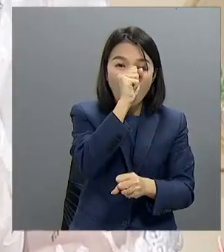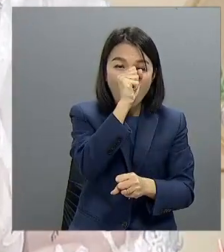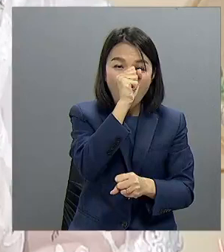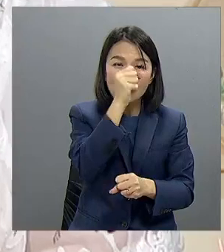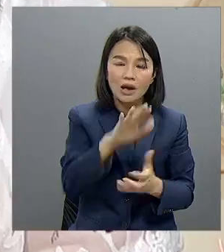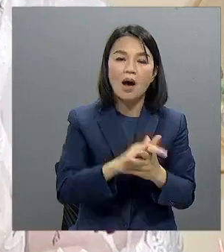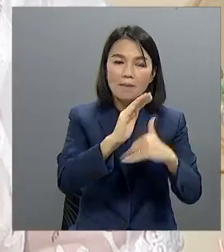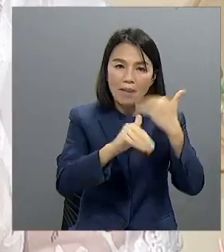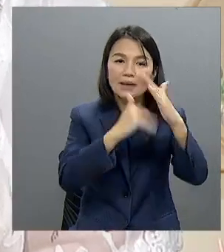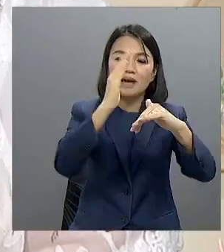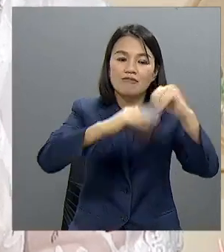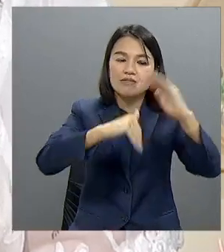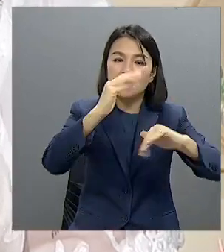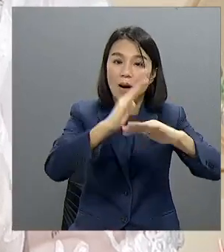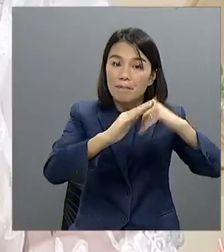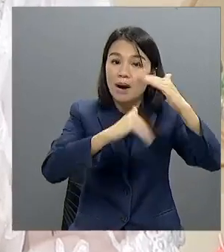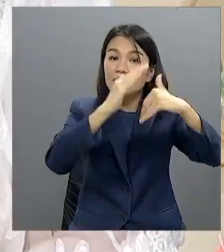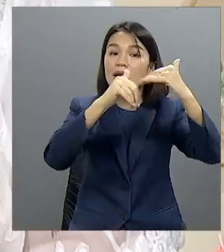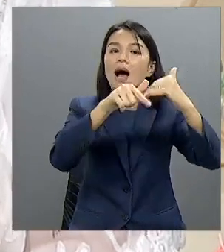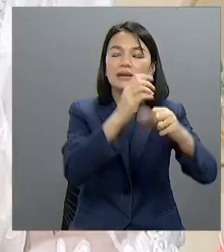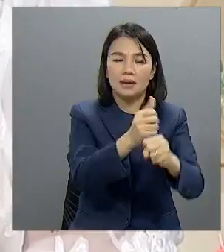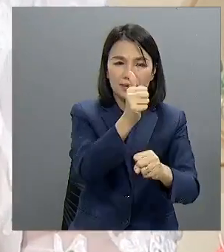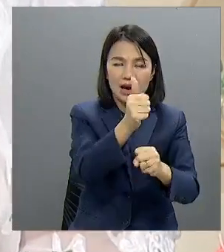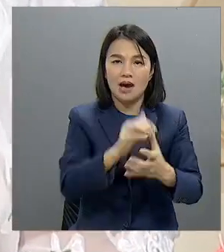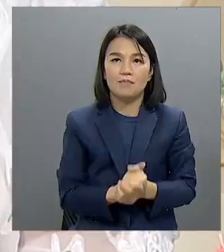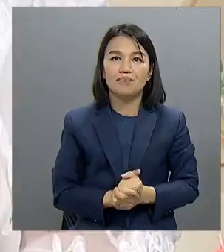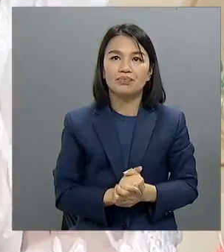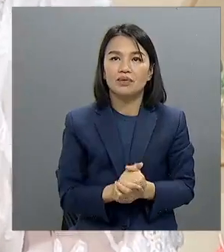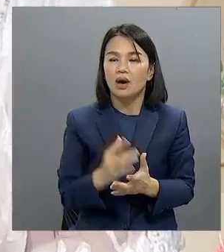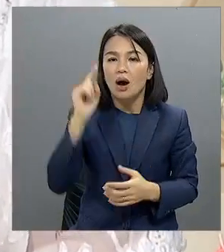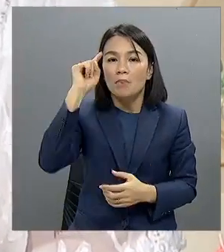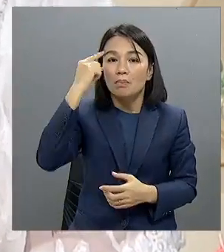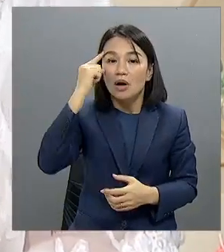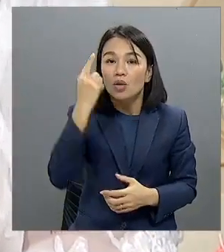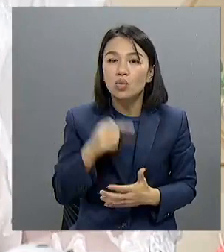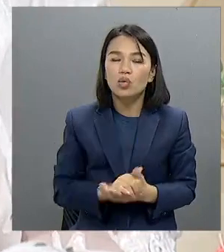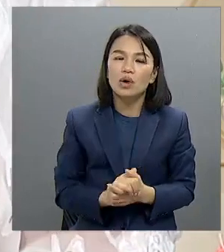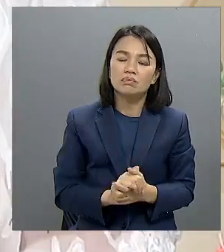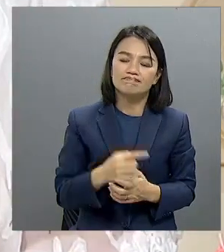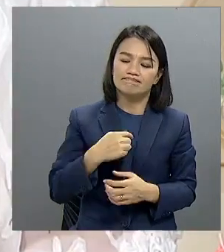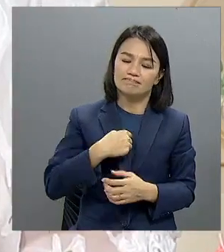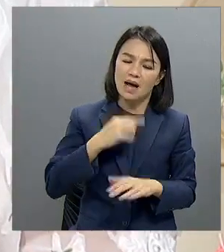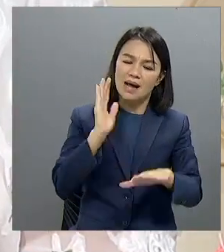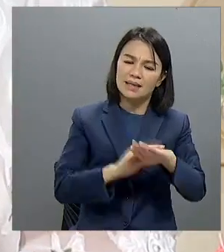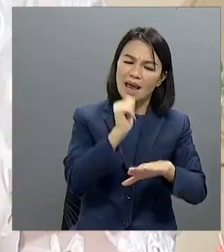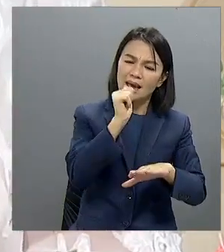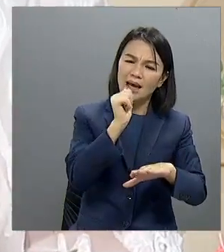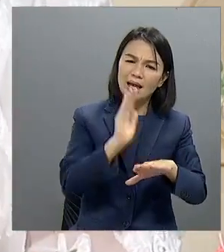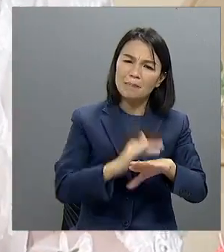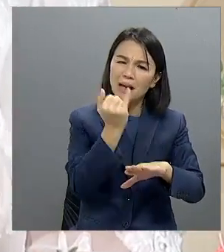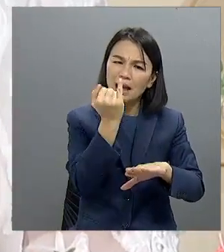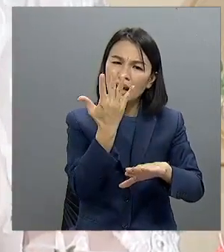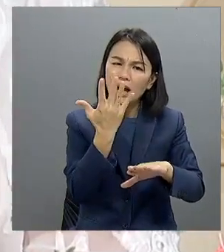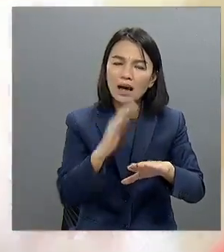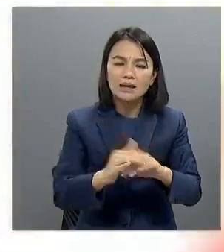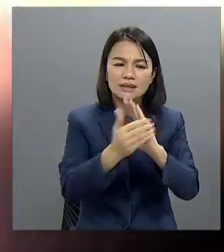มือเราได้ต่อไปเรื่อยๆนะคะเราจะยังไม่รู้หรอกค่ะว่าเราเหมาะหรือเก่งหรือชำนาญสิ่งใดถ้าเราไม่ได้ล